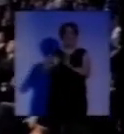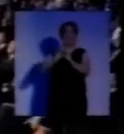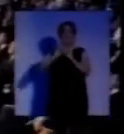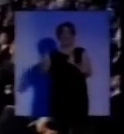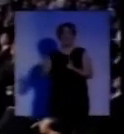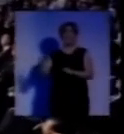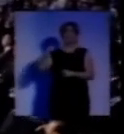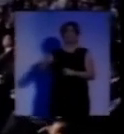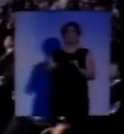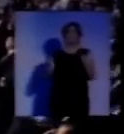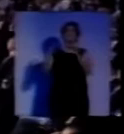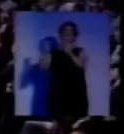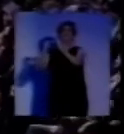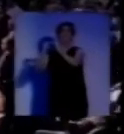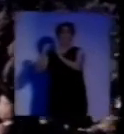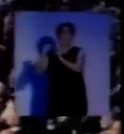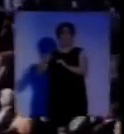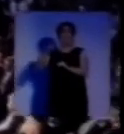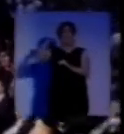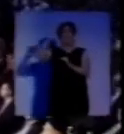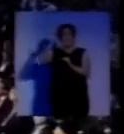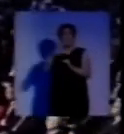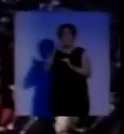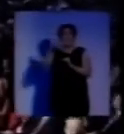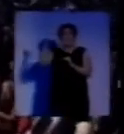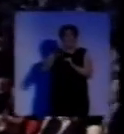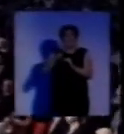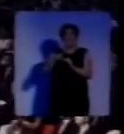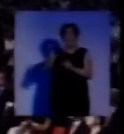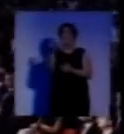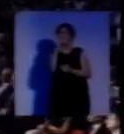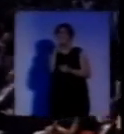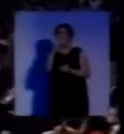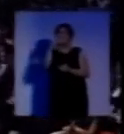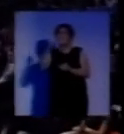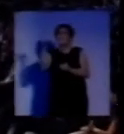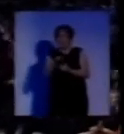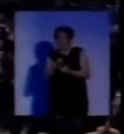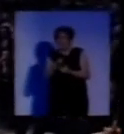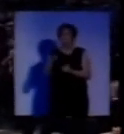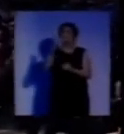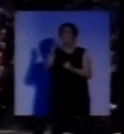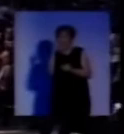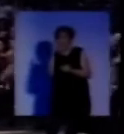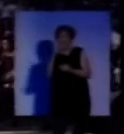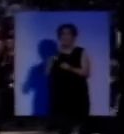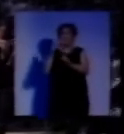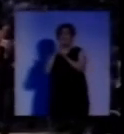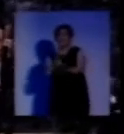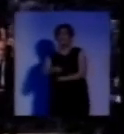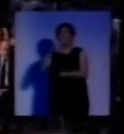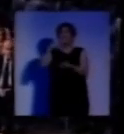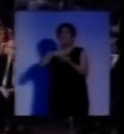δημοσιονομικά ισοδύναμα, μειώσαμε κατά 10 μονάδες το ΦΠΑ στην εστίαση, κατά 30% τον ειδικό φόρο